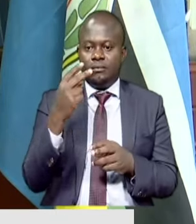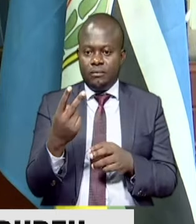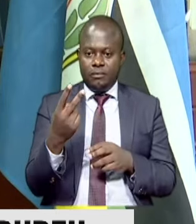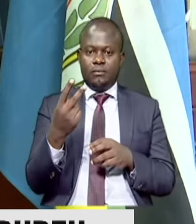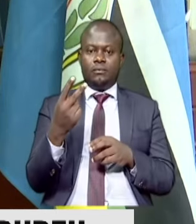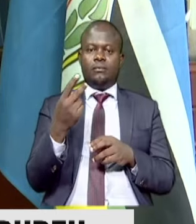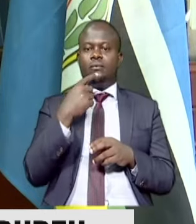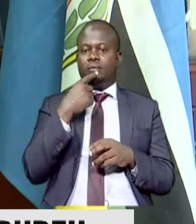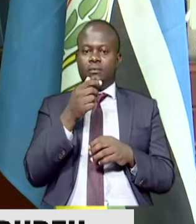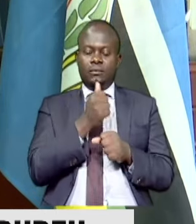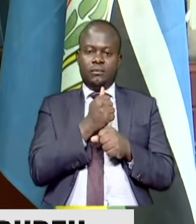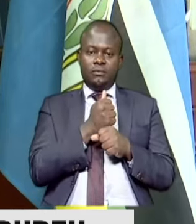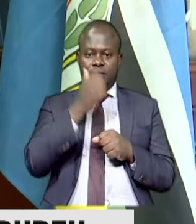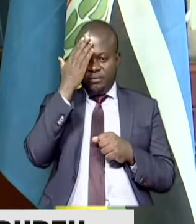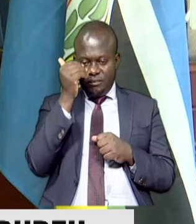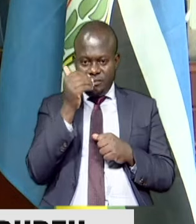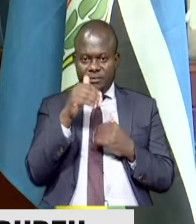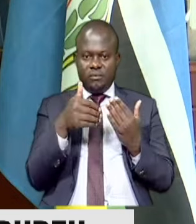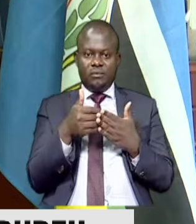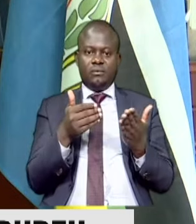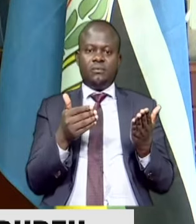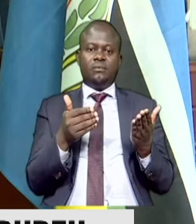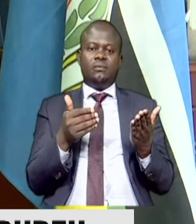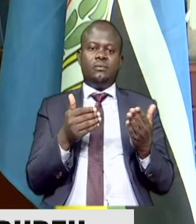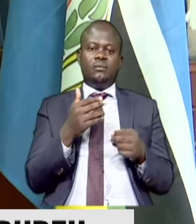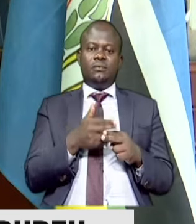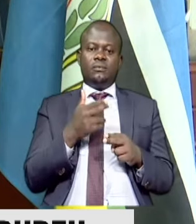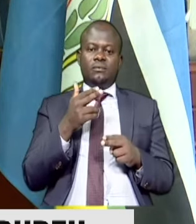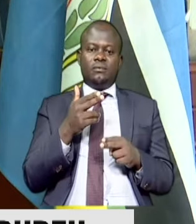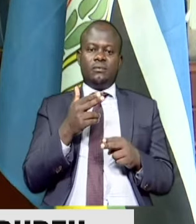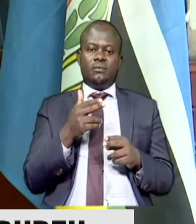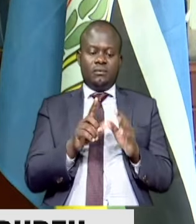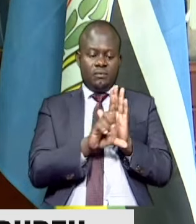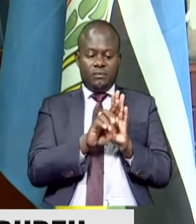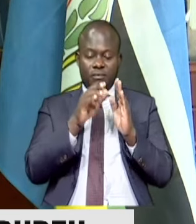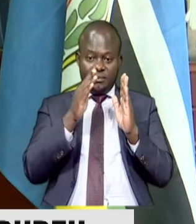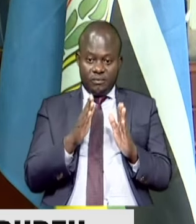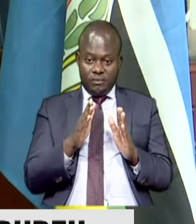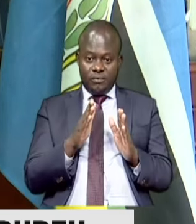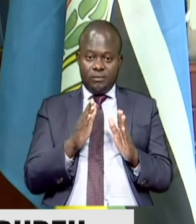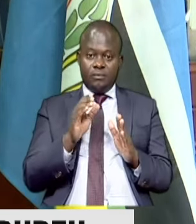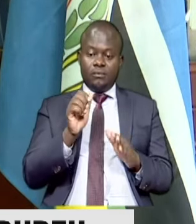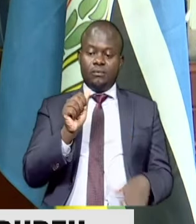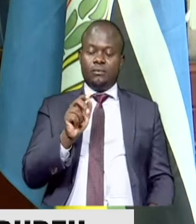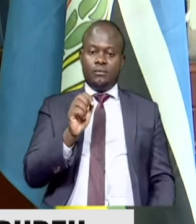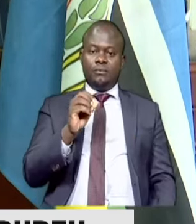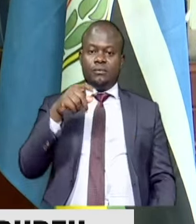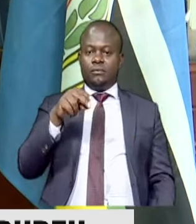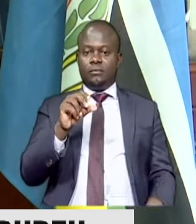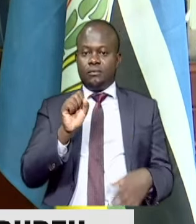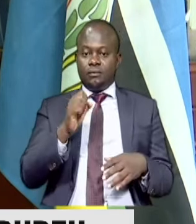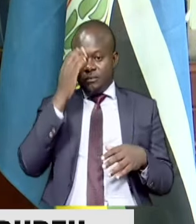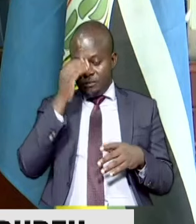autopsy ikorwa kugira ngo cyangwa icyo bita legal autopsy, ari isaba kugira ngo